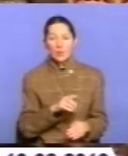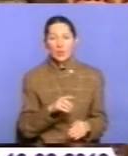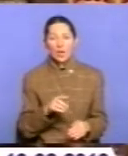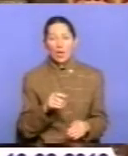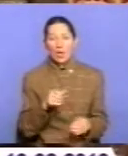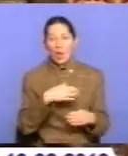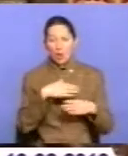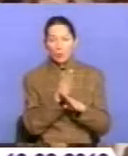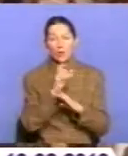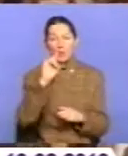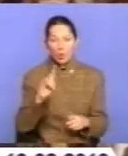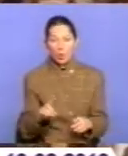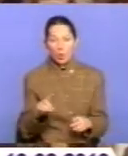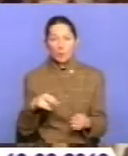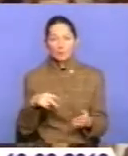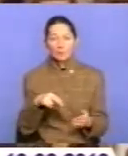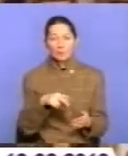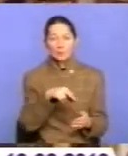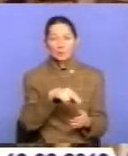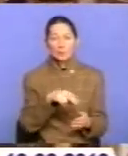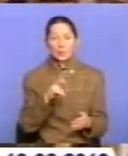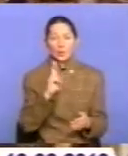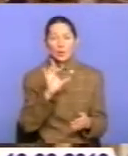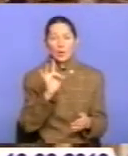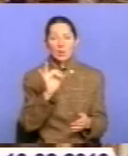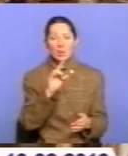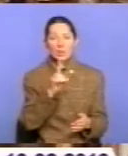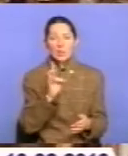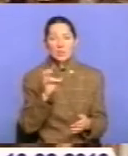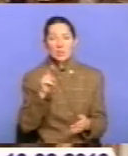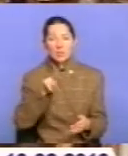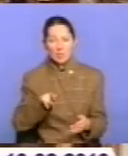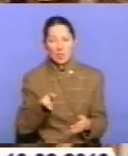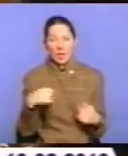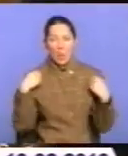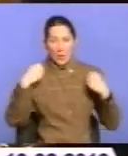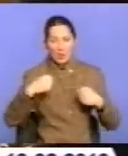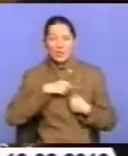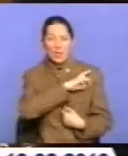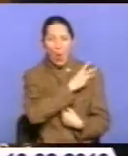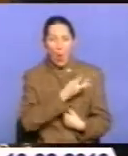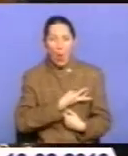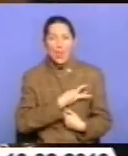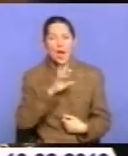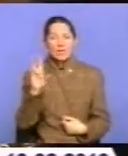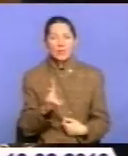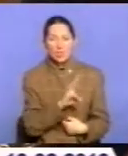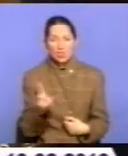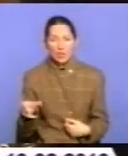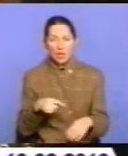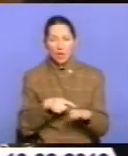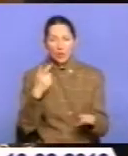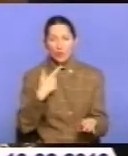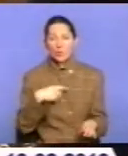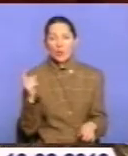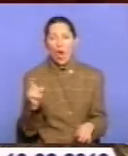до культової споруди. Спершу зайшов у ризницю. Там переодягнувся в одяг настоятеля. Відтак відчув себе господарем у